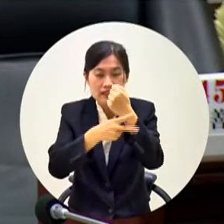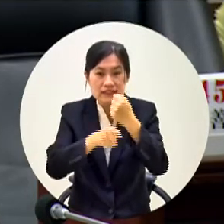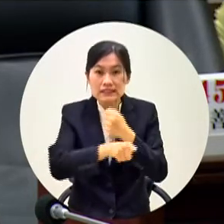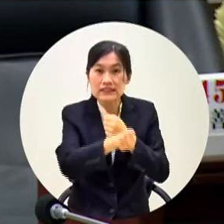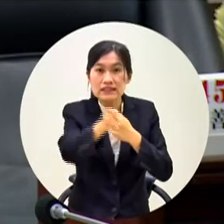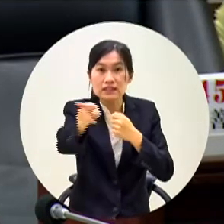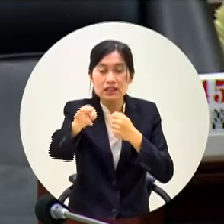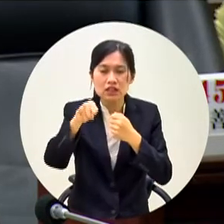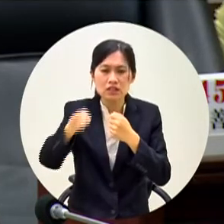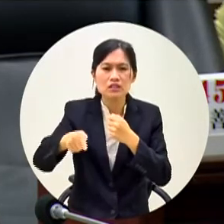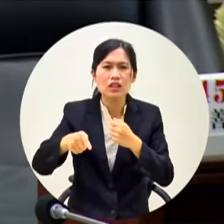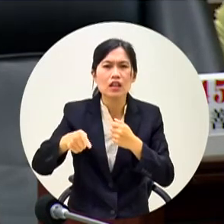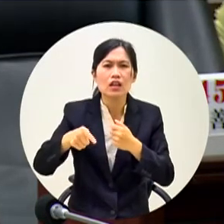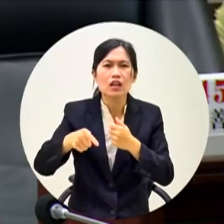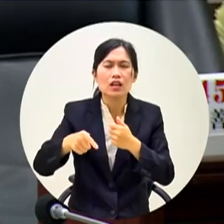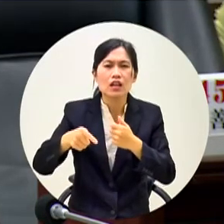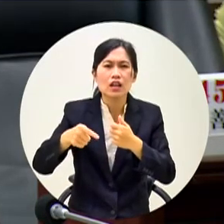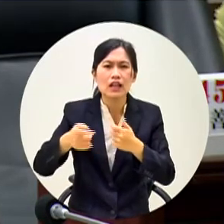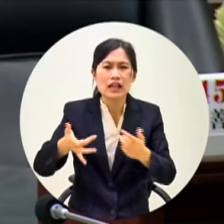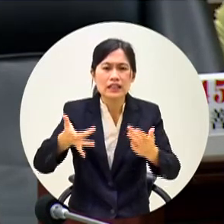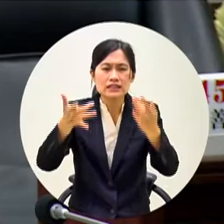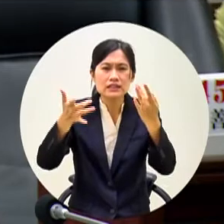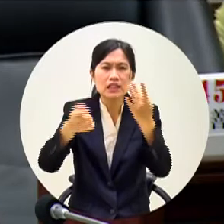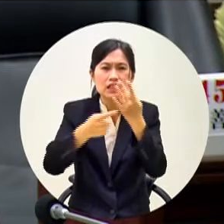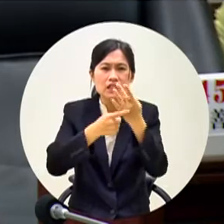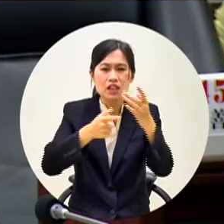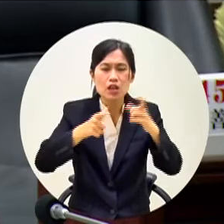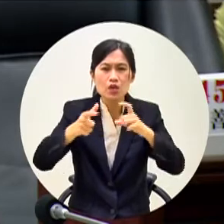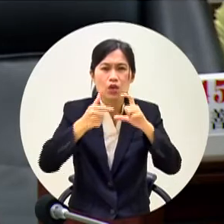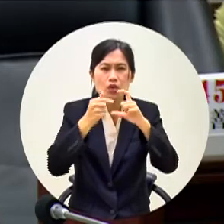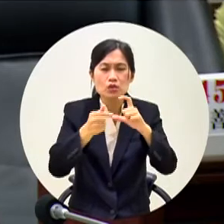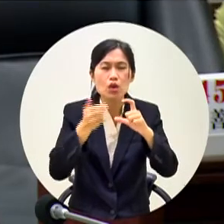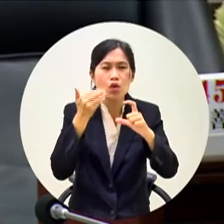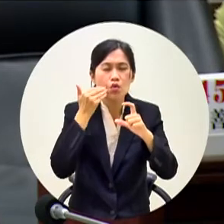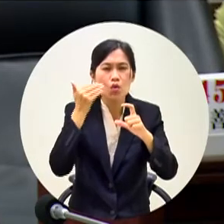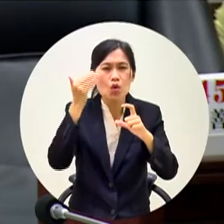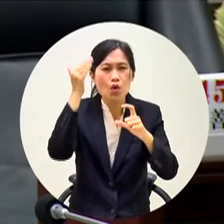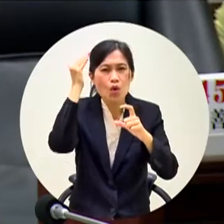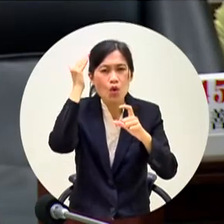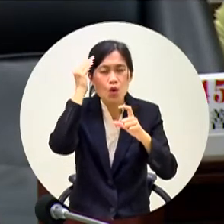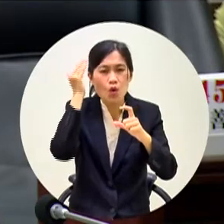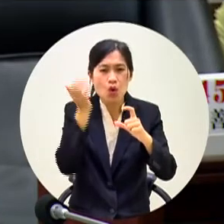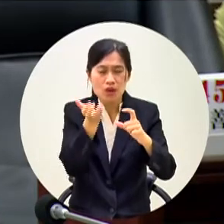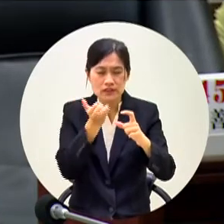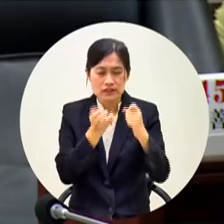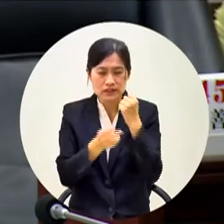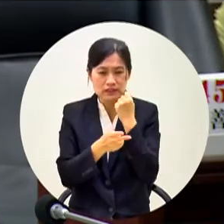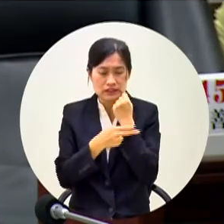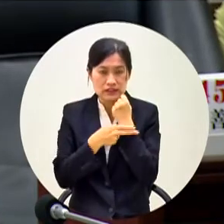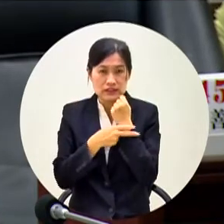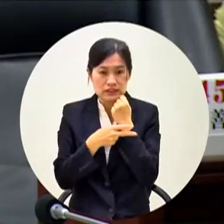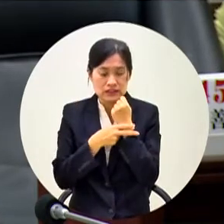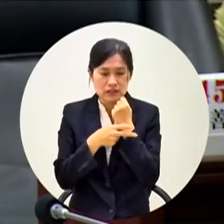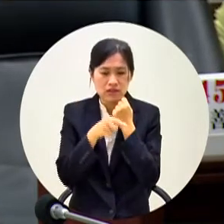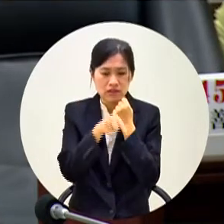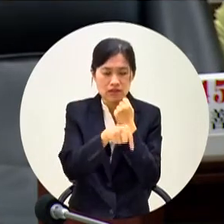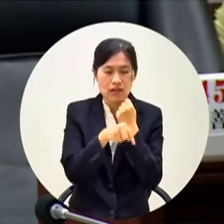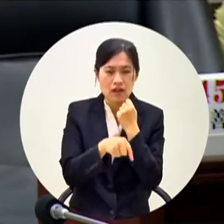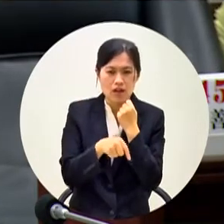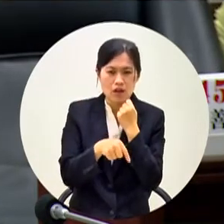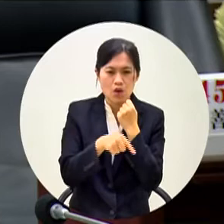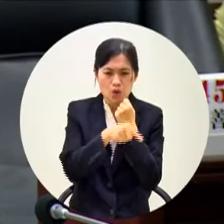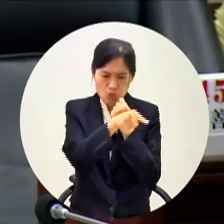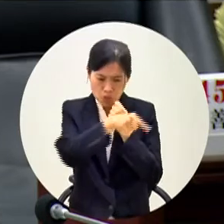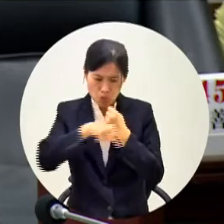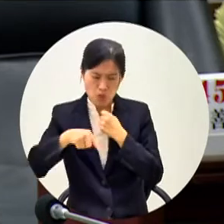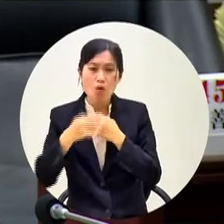哦，产业园区若对乌在那迄边过来，麦当纾解这个交通量